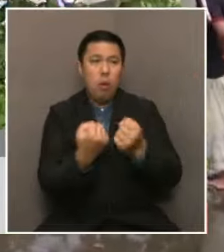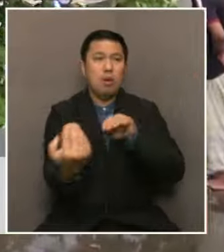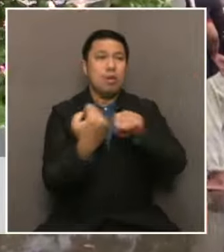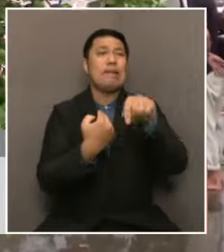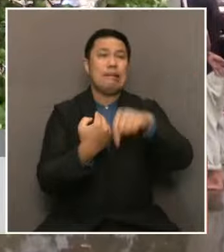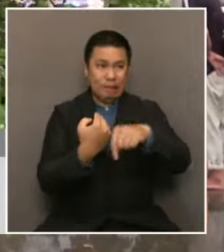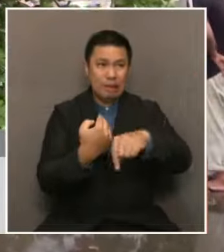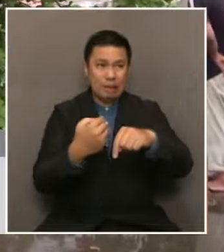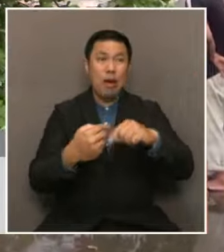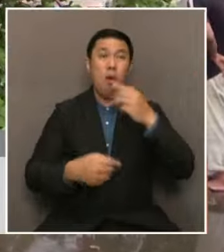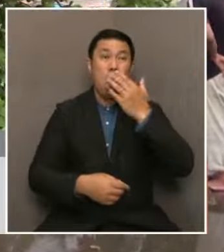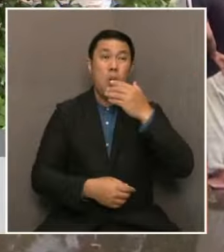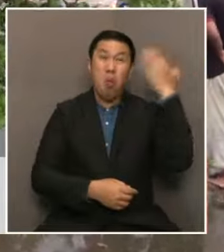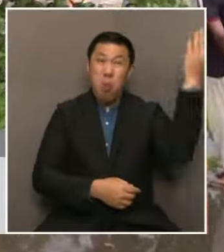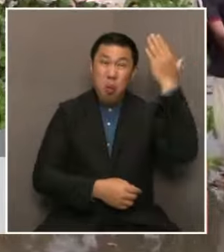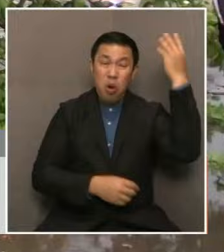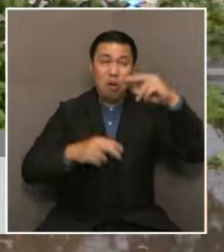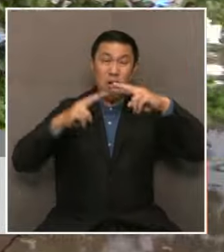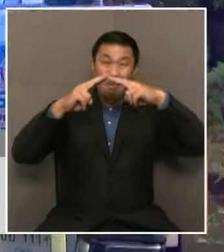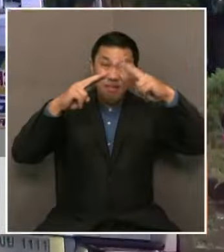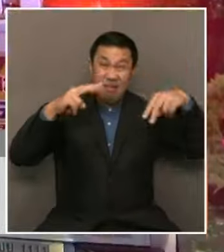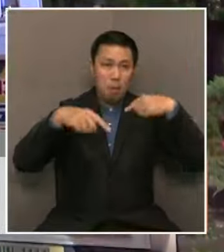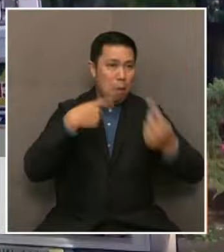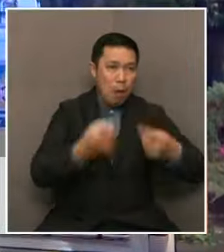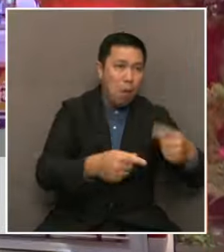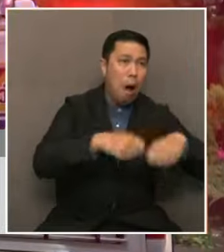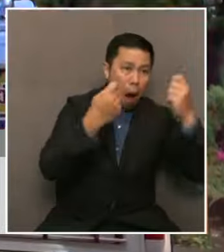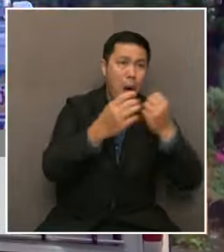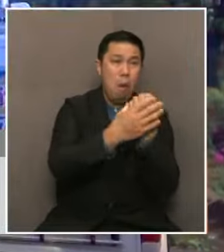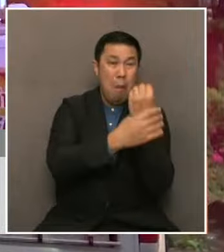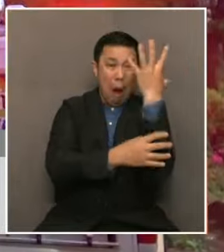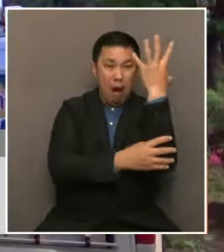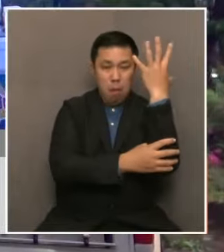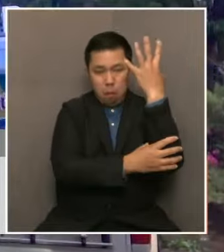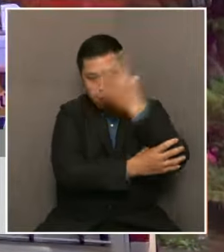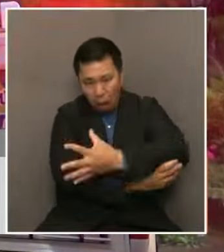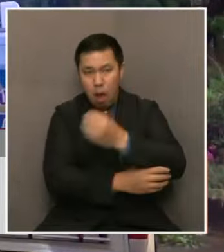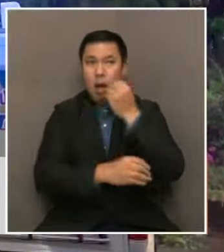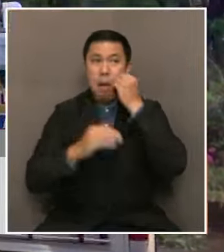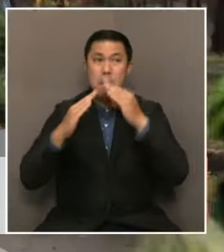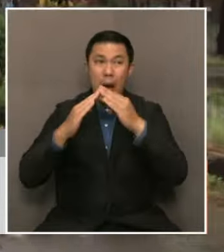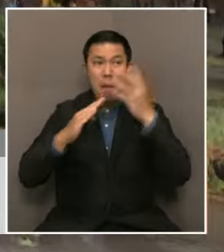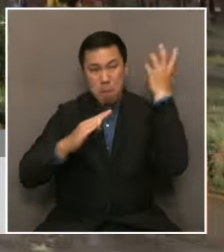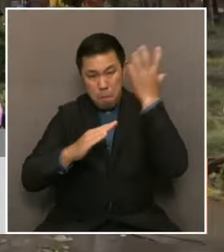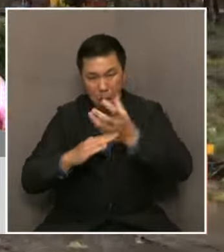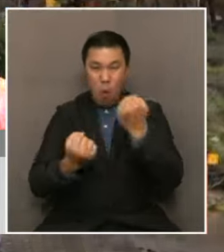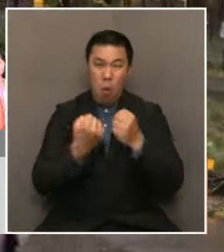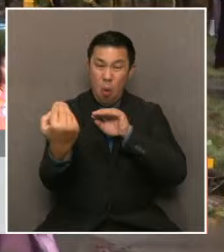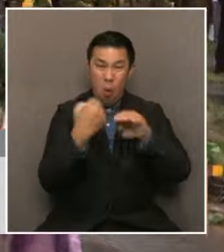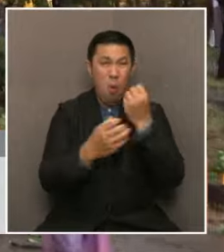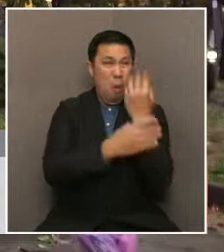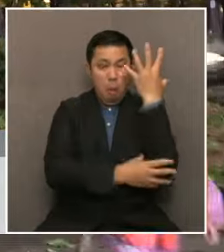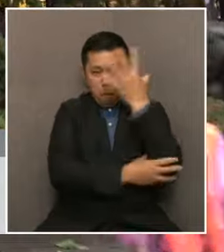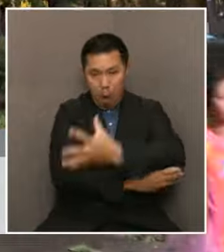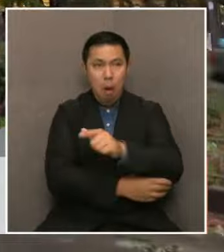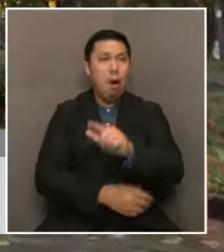ไฟฟ้าหักโค่นลงมาหลายต้นไม้ใหญ่ล้มทับบ้านเรือนและขวางถนนในย่านตัวเมืองลำปางครับหลังพายุสงบลง